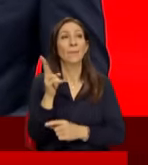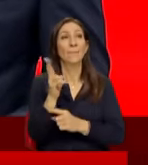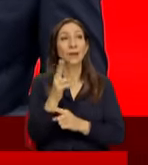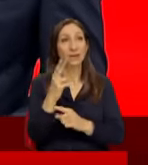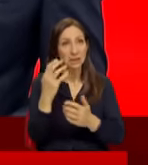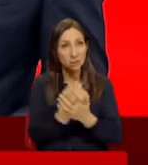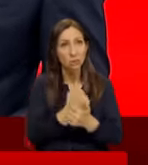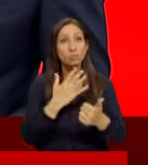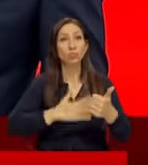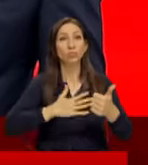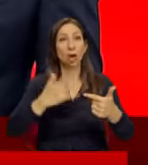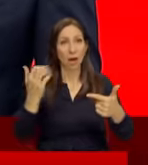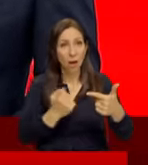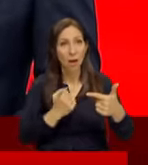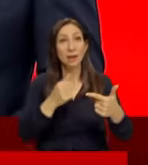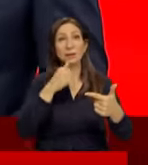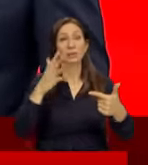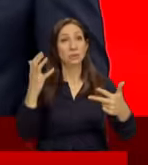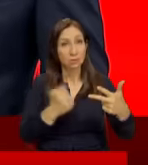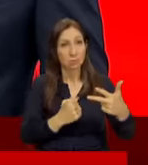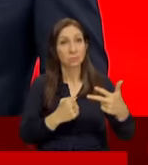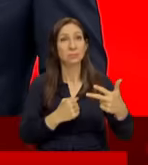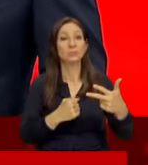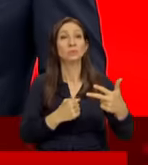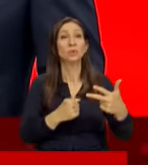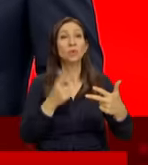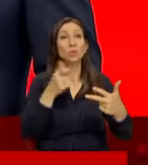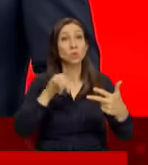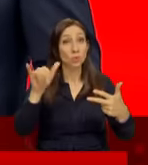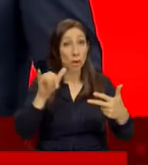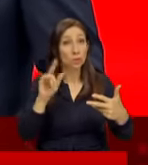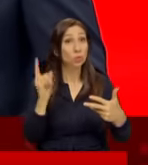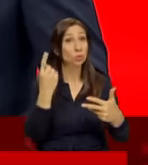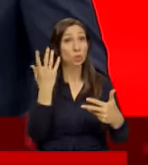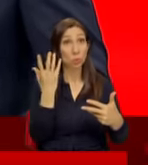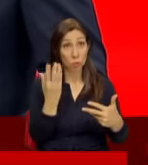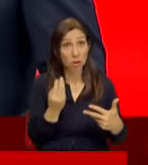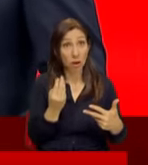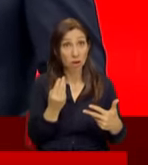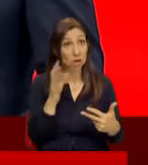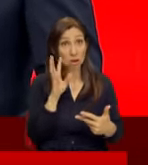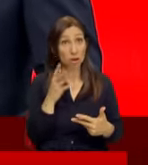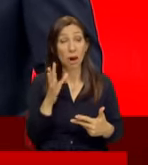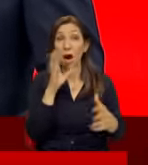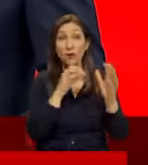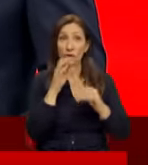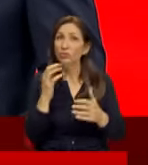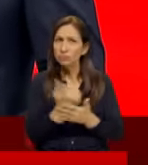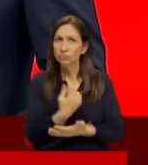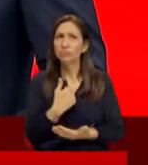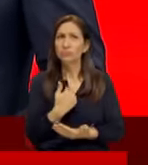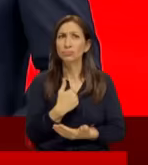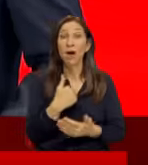Balıkesir alıyoruz dedi, Bursa'yı alıyoruz dedi, Denizli'yi alıyoruz dedi. Uşak'ta dedi sürpriz olursa şaşırma, Afyon'u alıyoruz